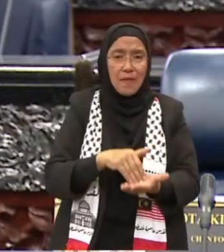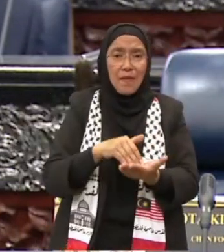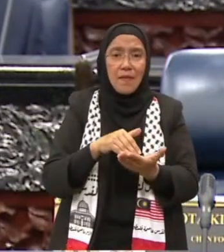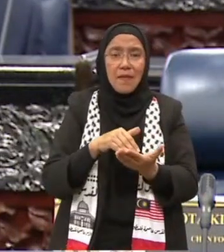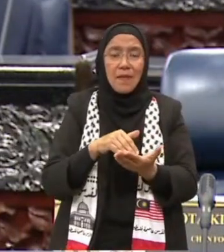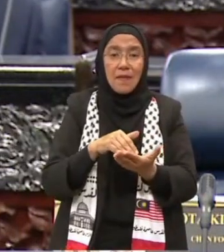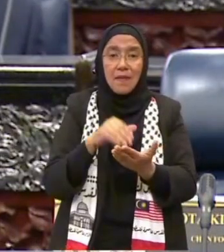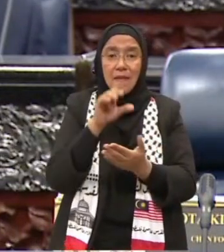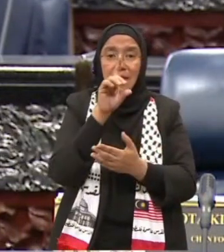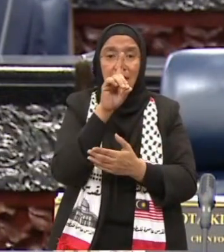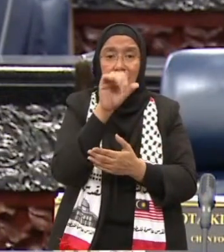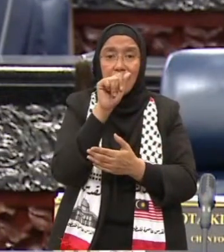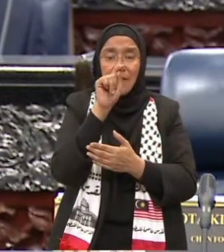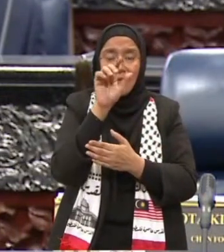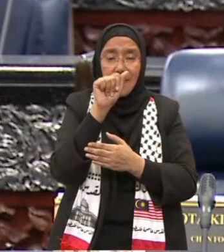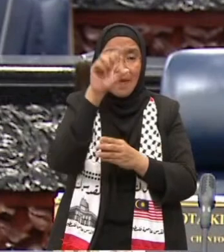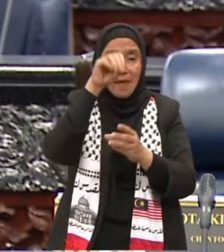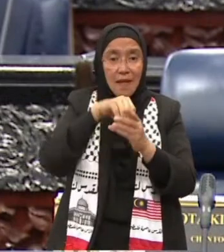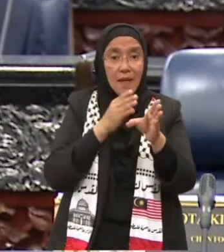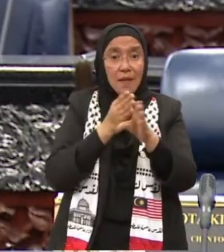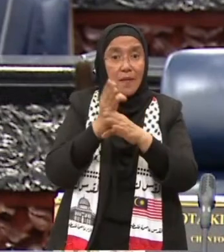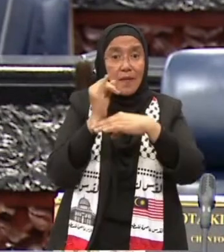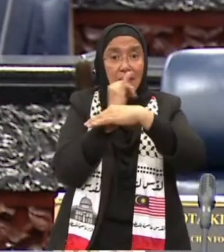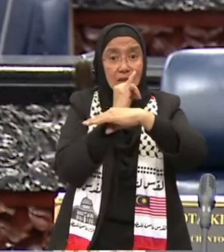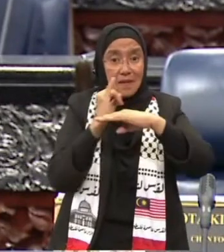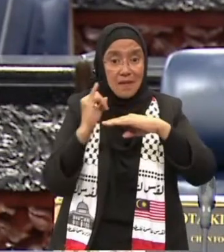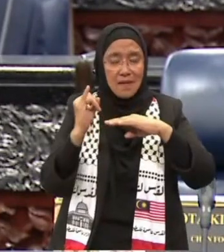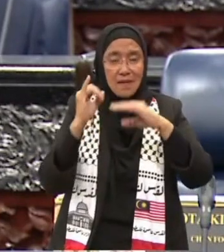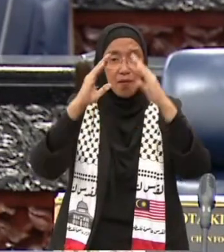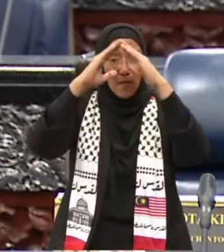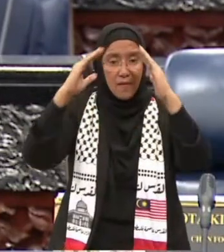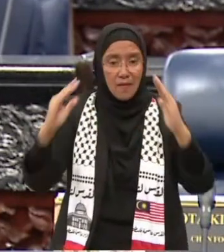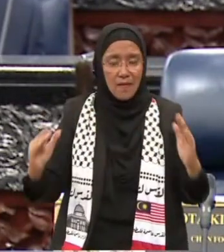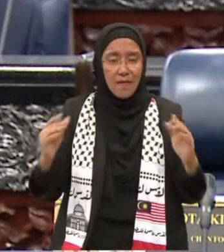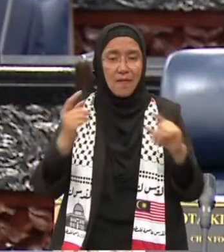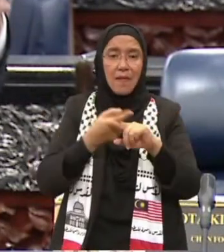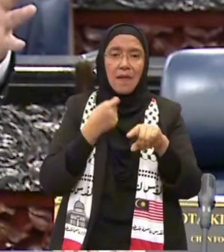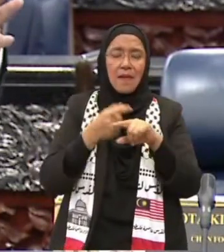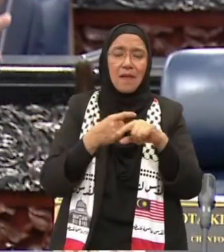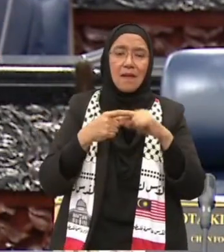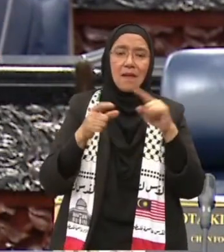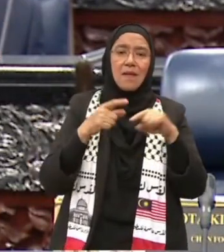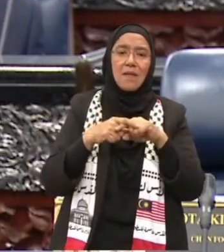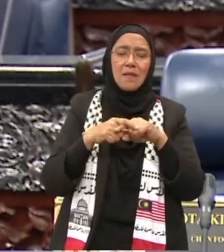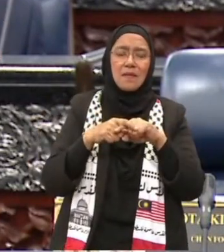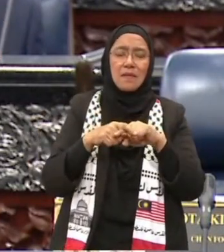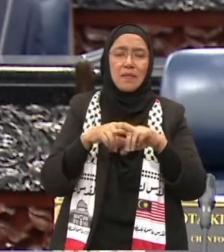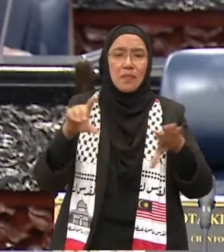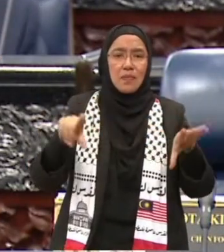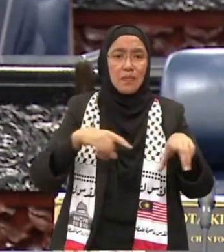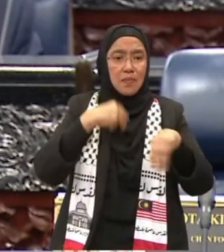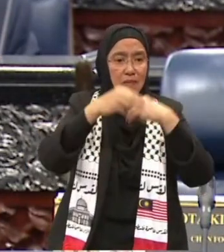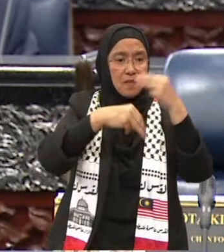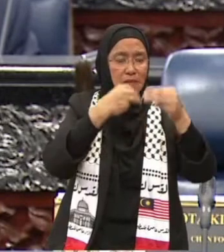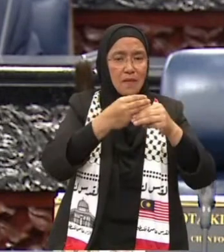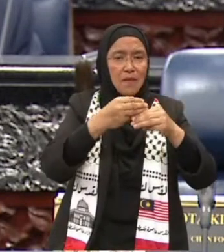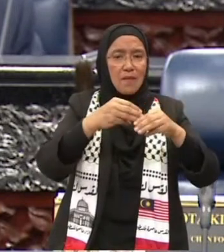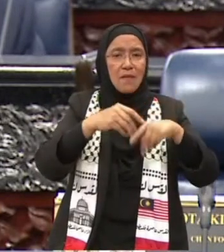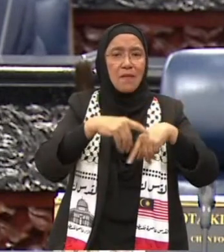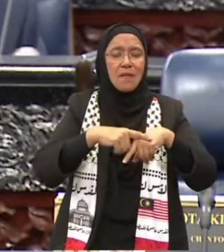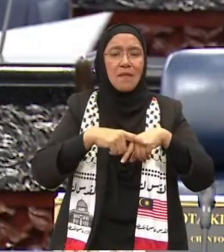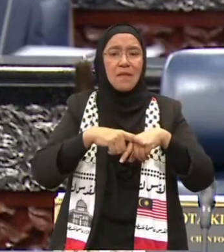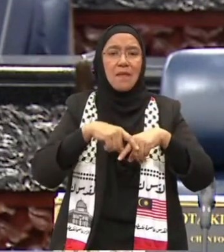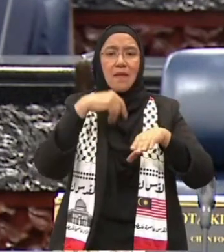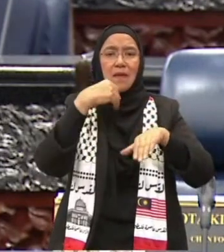ke dalam industri perumahan ini, daripada construction, daripada memahami lokaliti, permintaan dan sebagainya, untuk